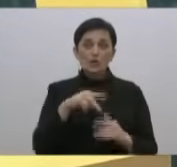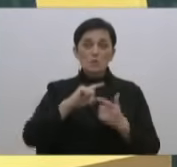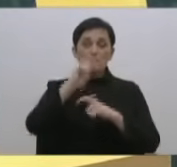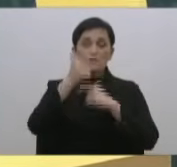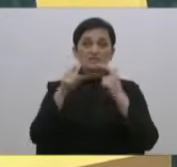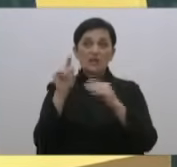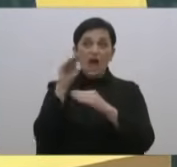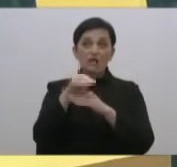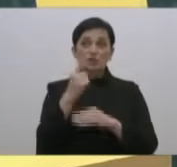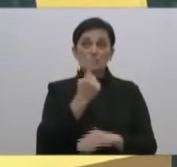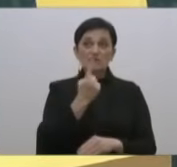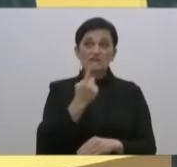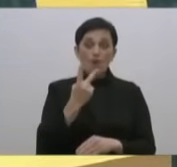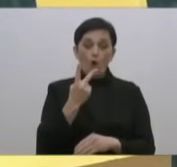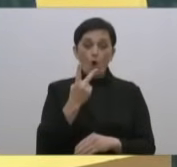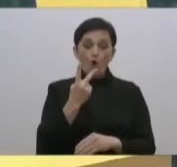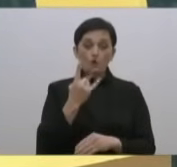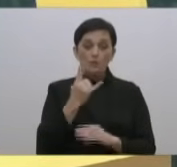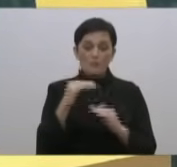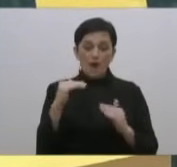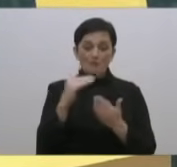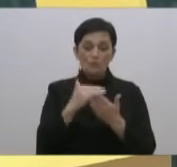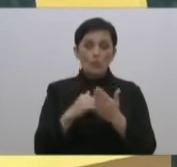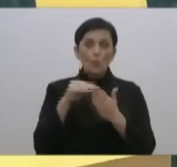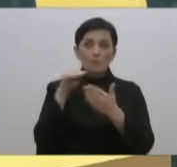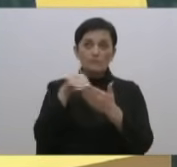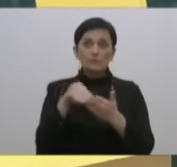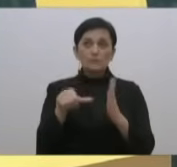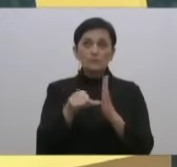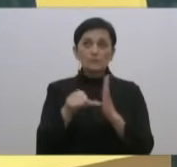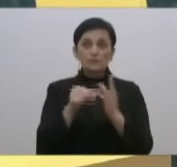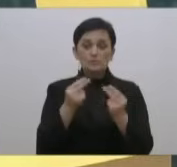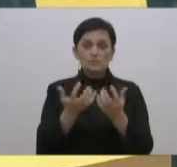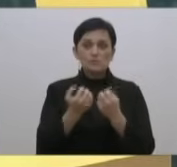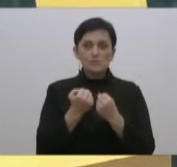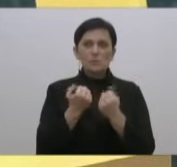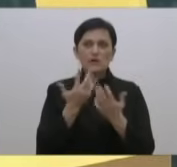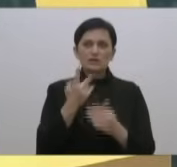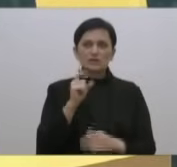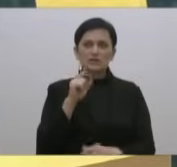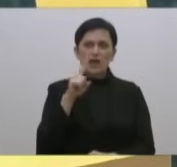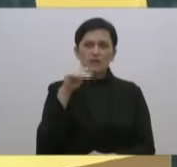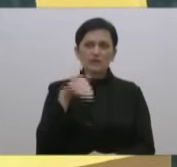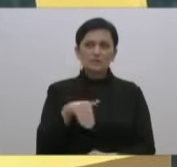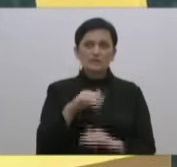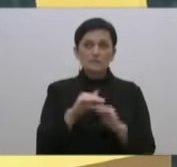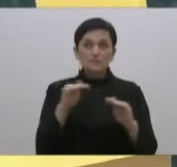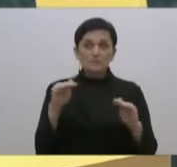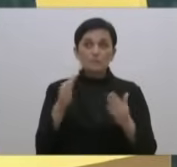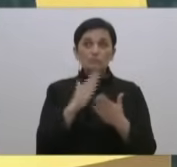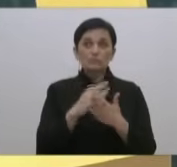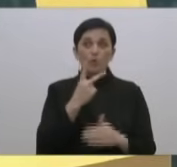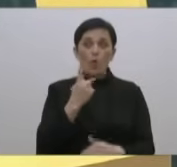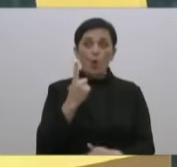ასევე დაემატა, რომ პირველ და მეორე ბავშვი ჩავსვით პროგრამაში და ღებულობს ფულად დახმარებას. ეს არის რაოდენობრივად 11.000 ბავშვი და